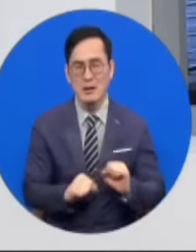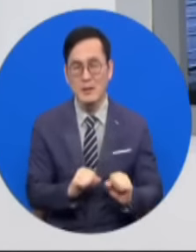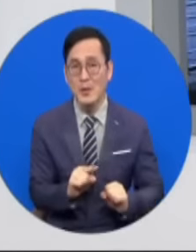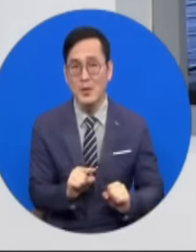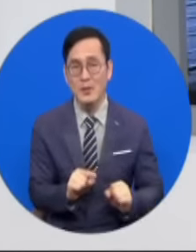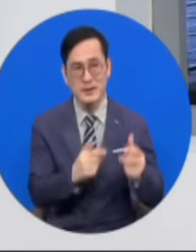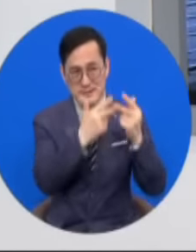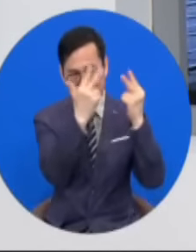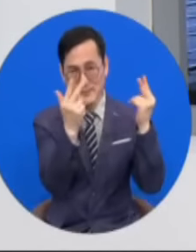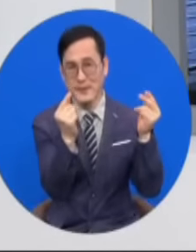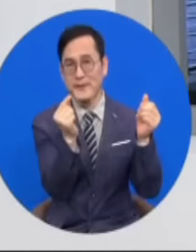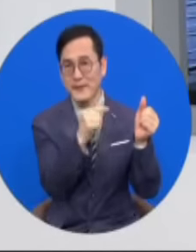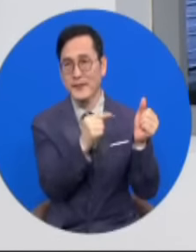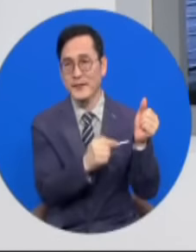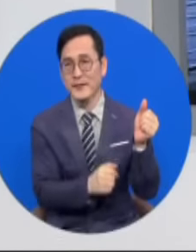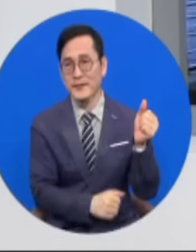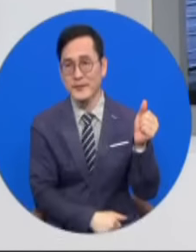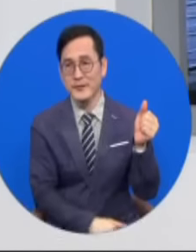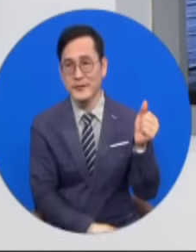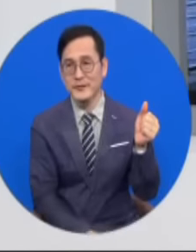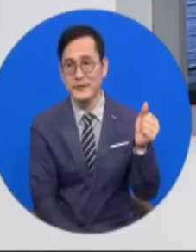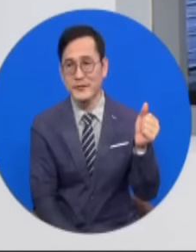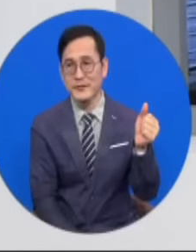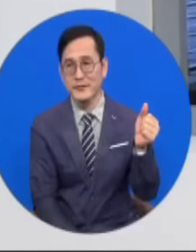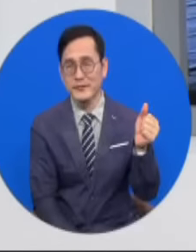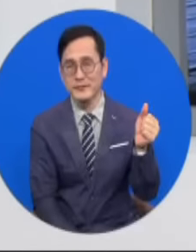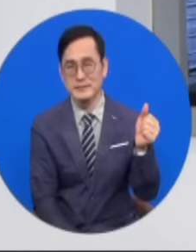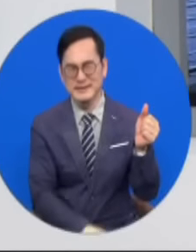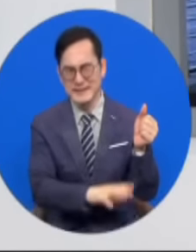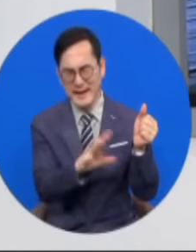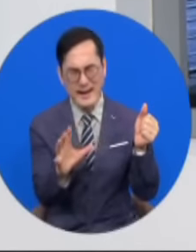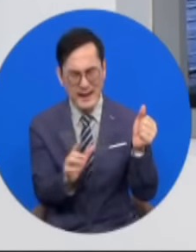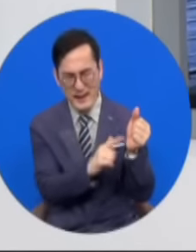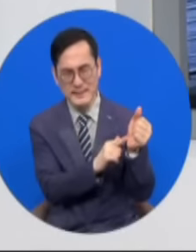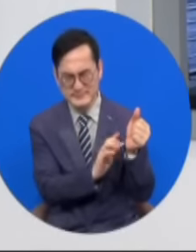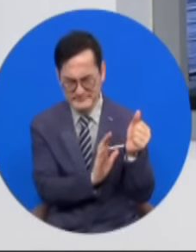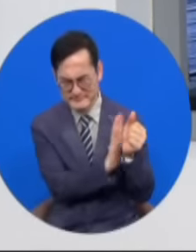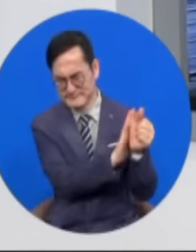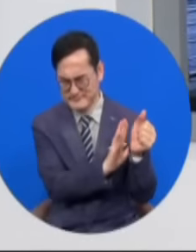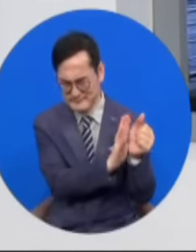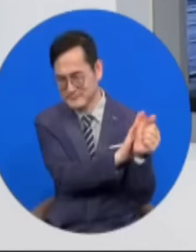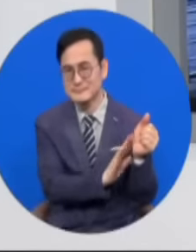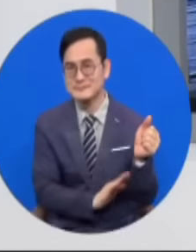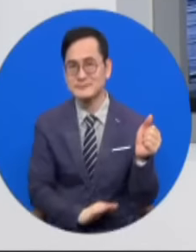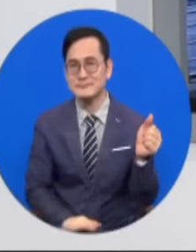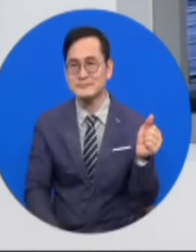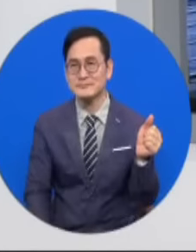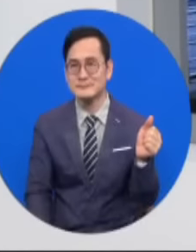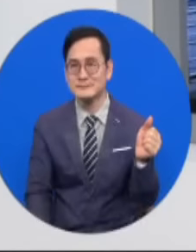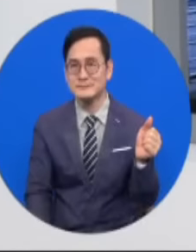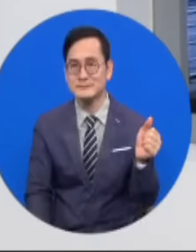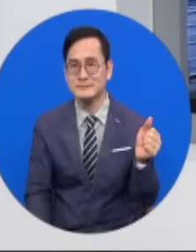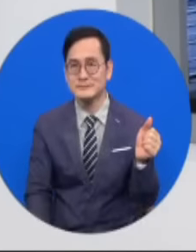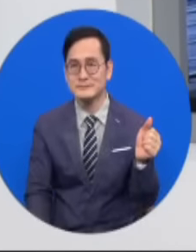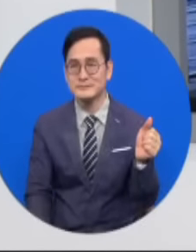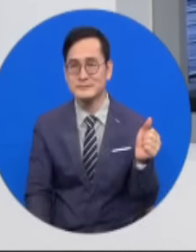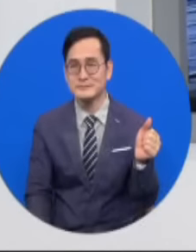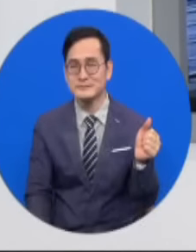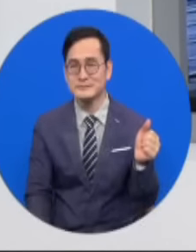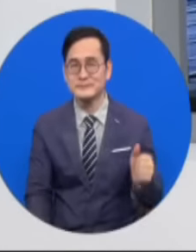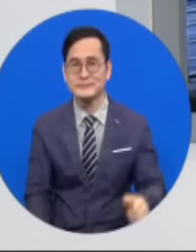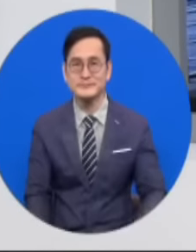당 대표에게 뭐 속된 말로 하면 몰빵을 했다라고 보여집니다 지금 드러나고 있는 사 것들이